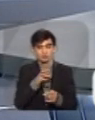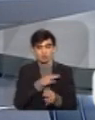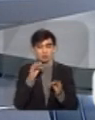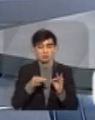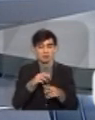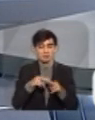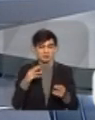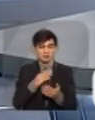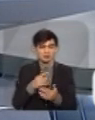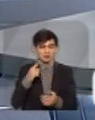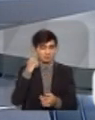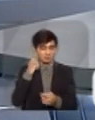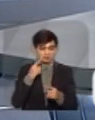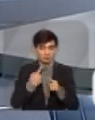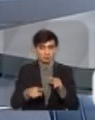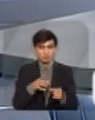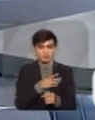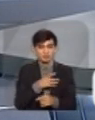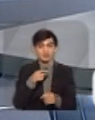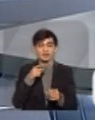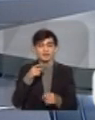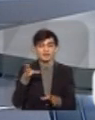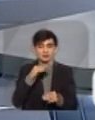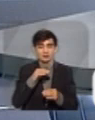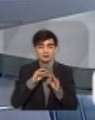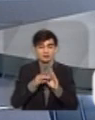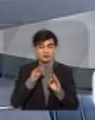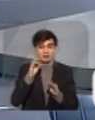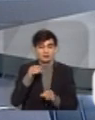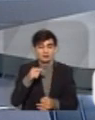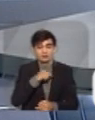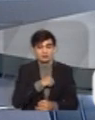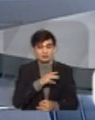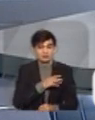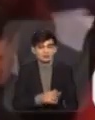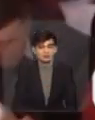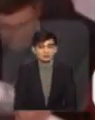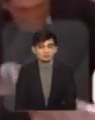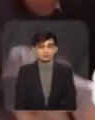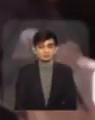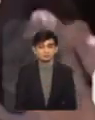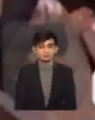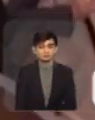кетті. Тілдің бұл дерті әріптесім Жанболат Саниязың да жанына батыпты.